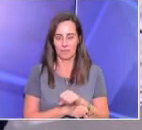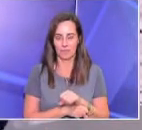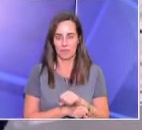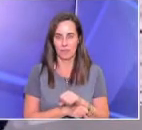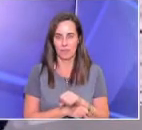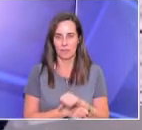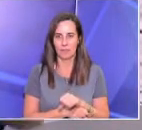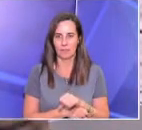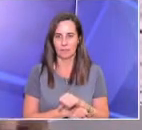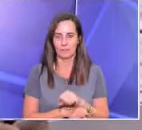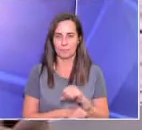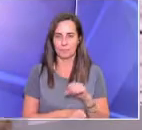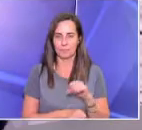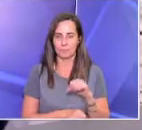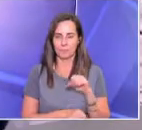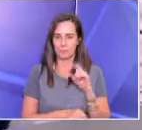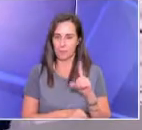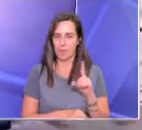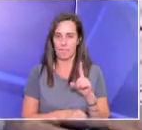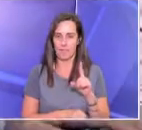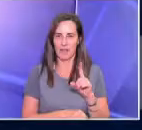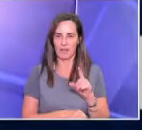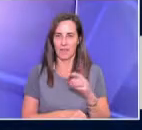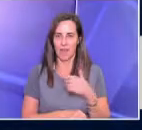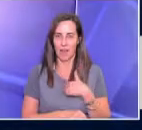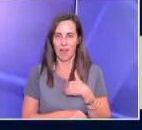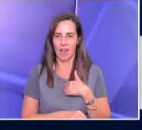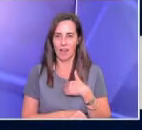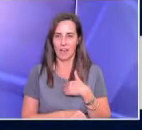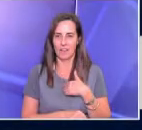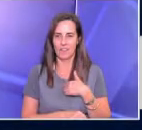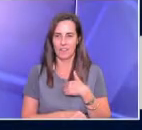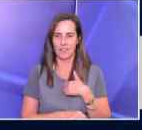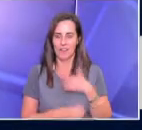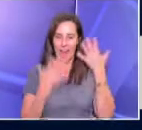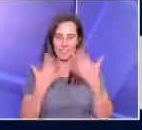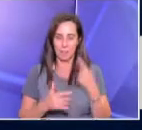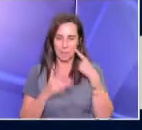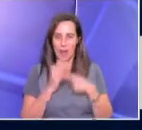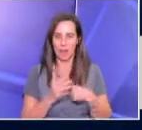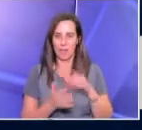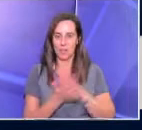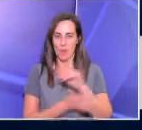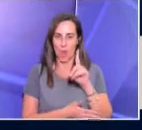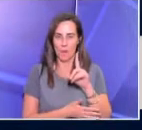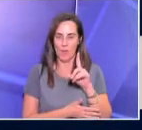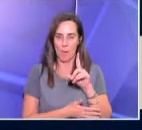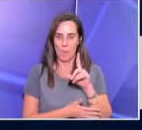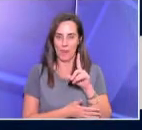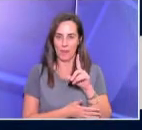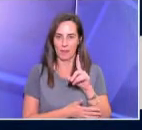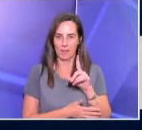מר שמה, כן מצליח לעשות את זה. אבל אנחנו מחממים פה קצת הדיון. הסטטיסטיקה מראה שבנובמבר, לאורך